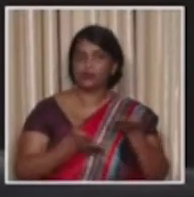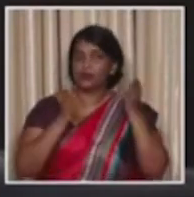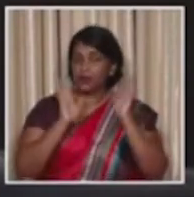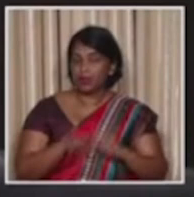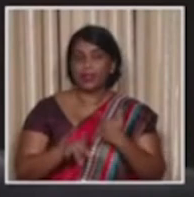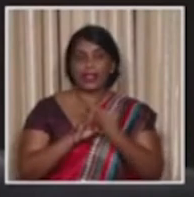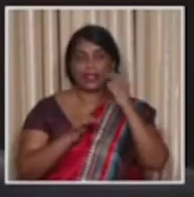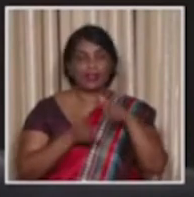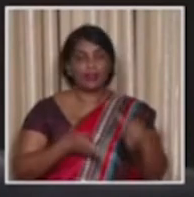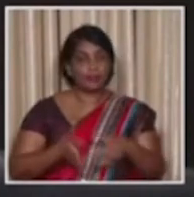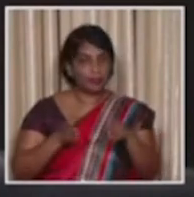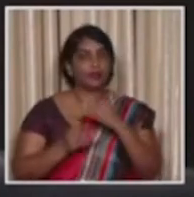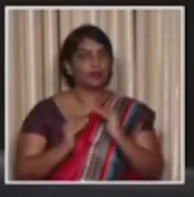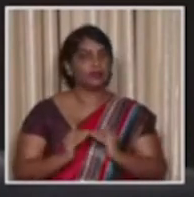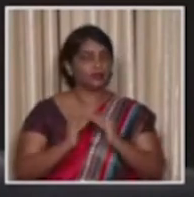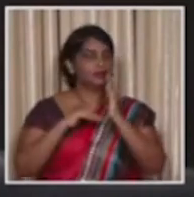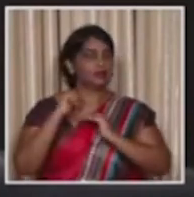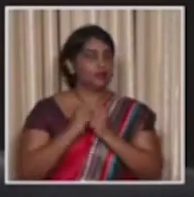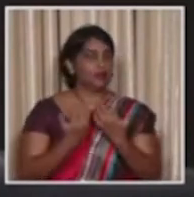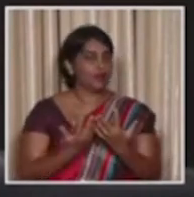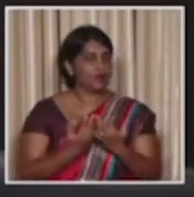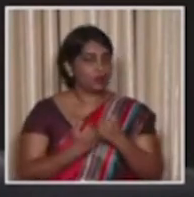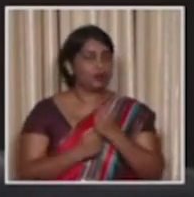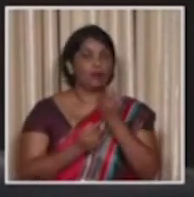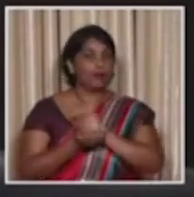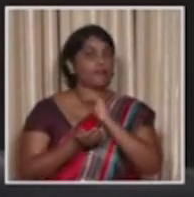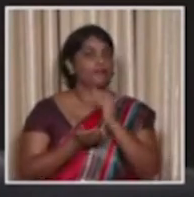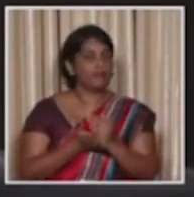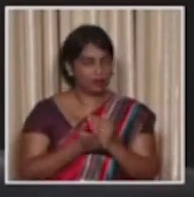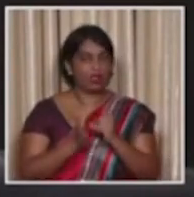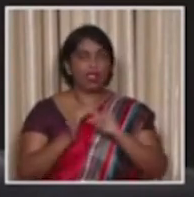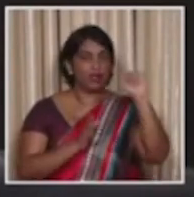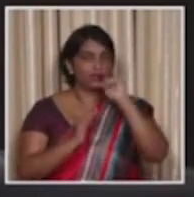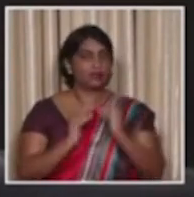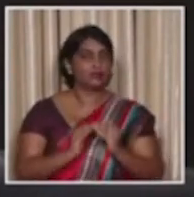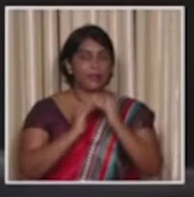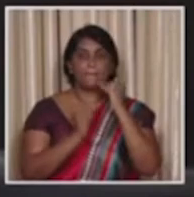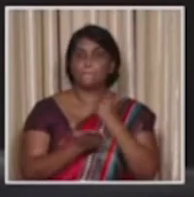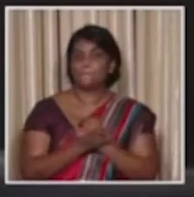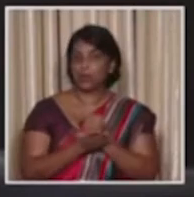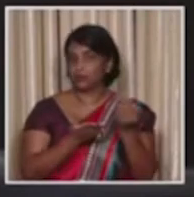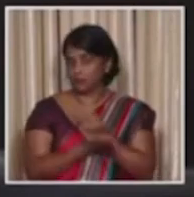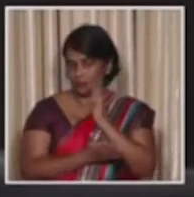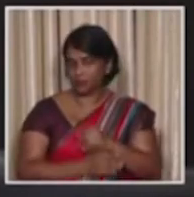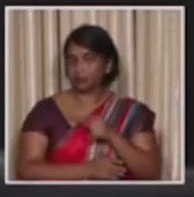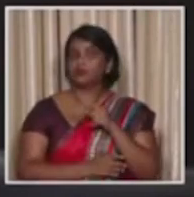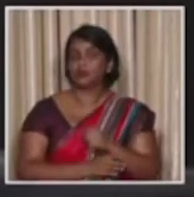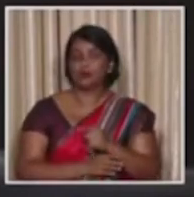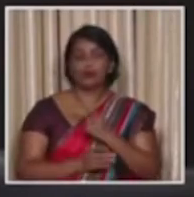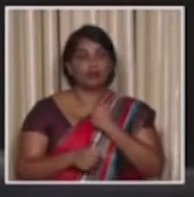අවසානයේ කැලණිමැලි දුම්රිය මාර්ගයේ සංවර්ධන කටයුතු කිරීමට අවශ්‍ය අරමුදල් ආසියානු සංවර්ධන බැංකුව මගින් වෙන්කර තිබුණද